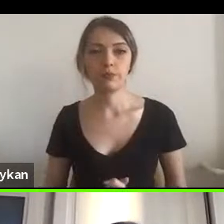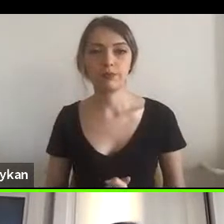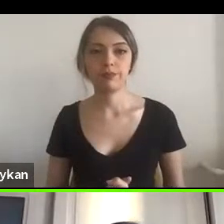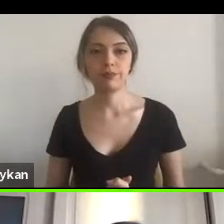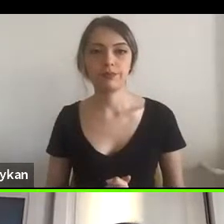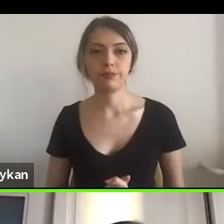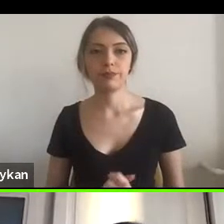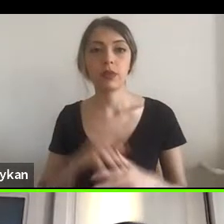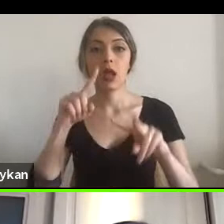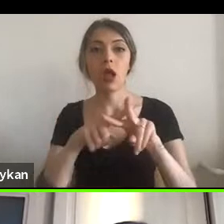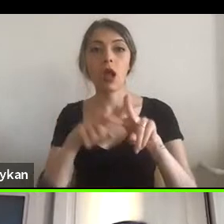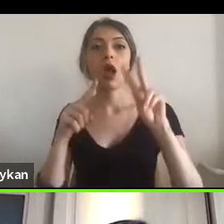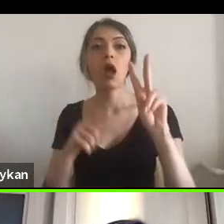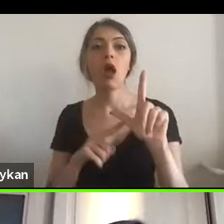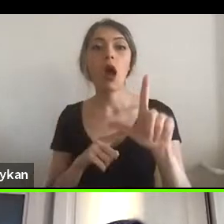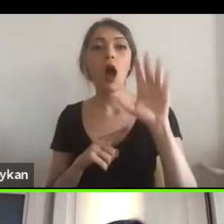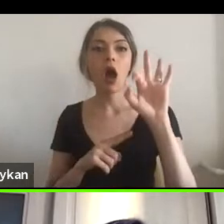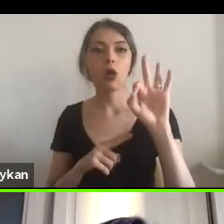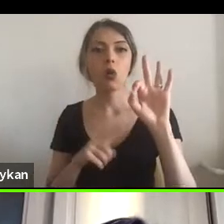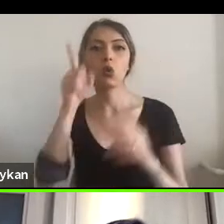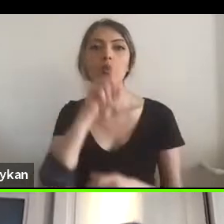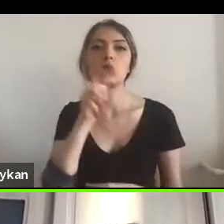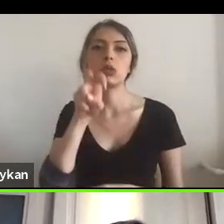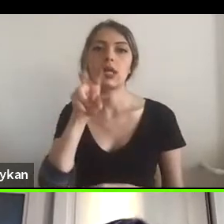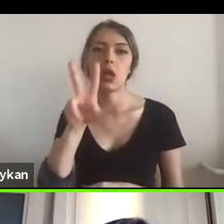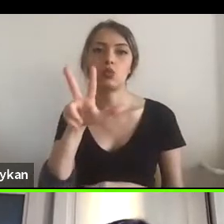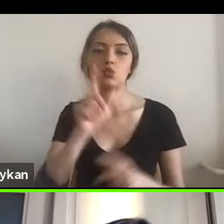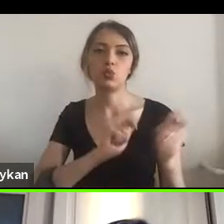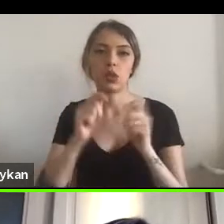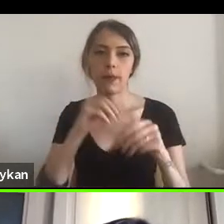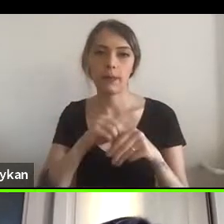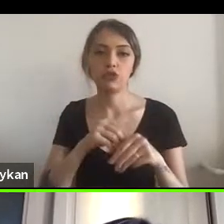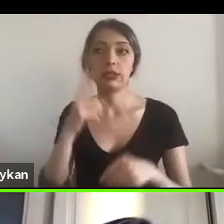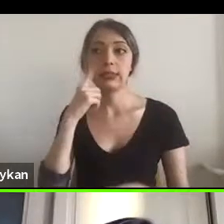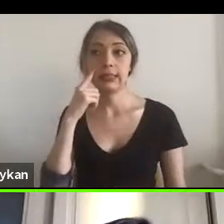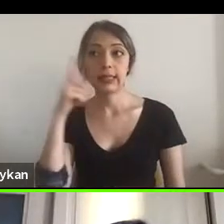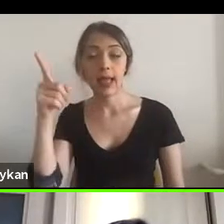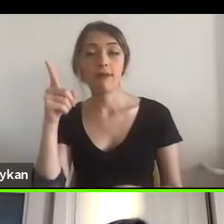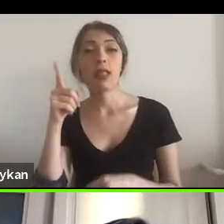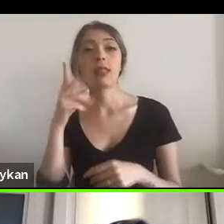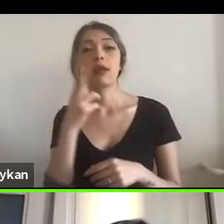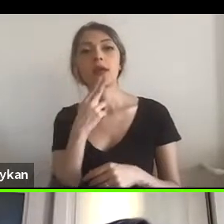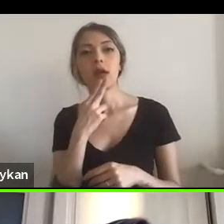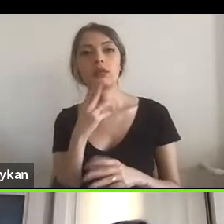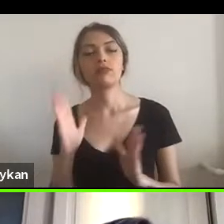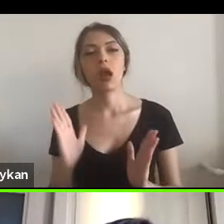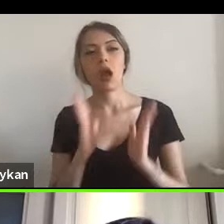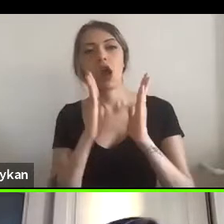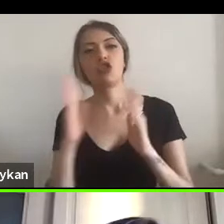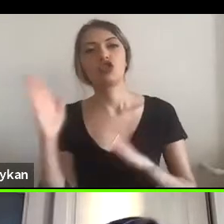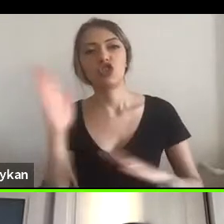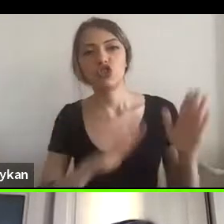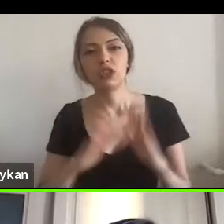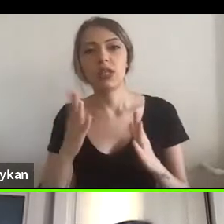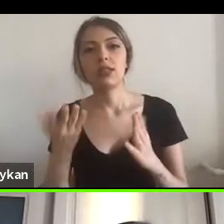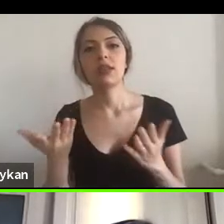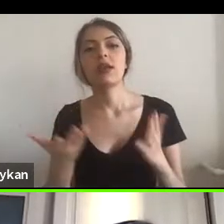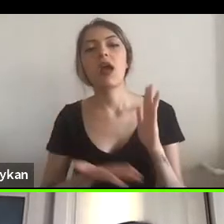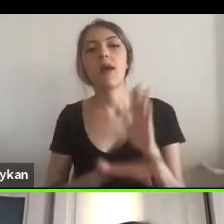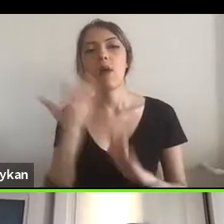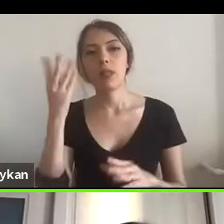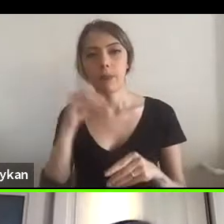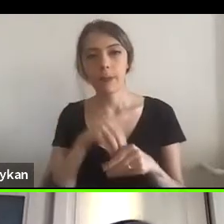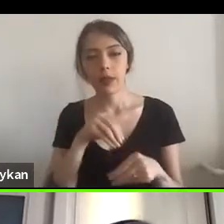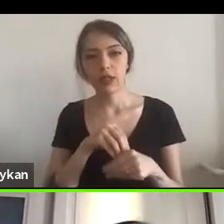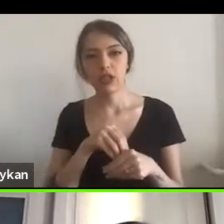Alo 183 ile ilgili. Devletin kadına yönelik şiddeti önlemek için ayrı bir hattın olmaması bizim altını